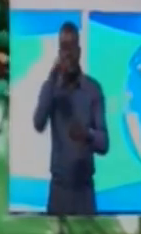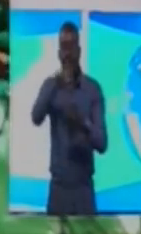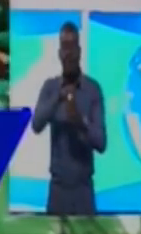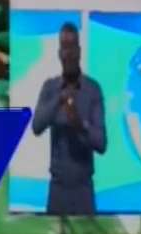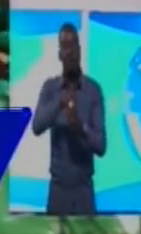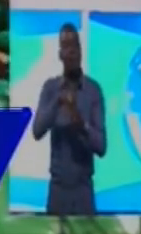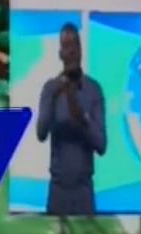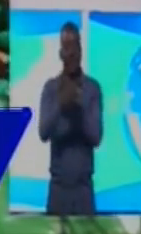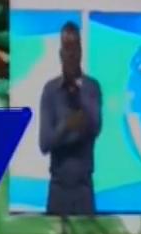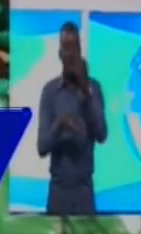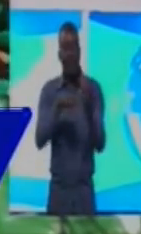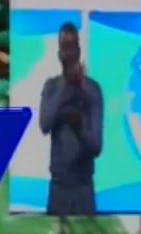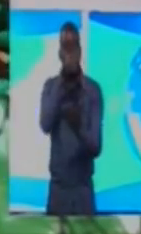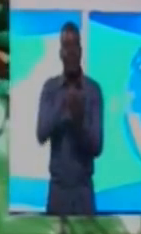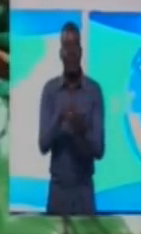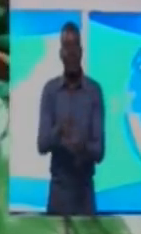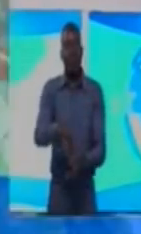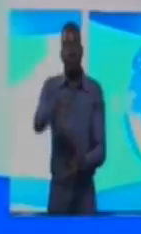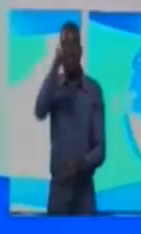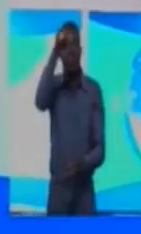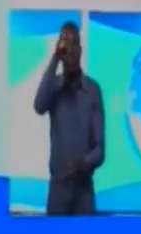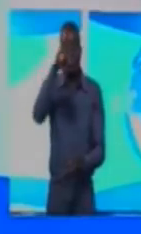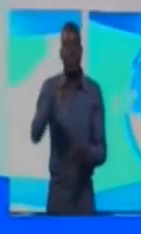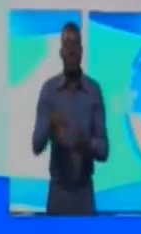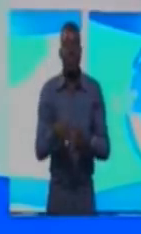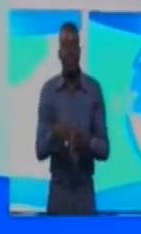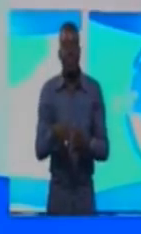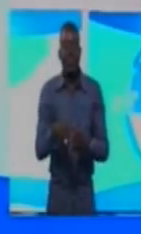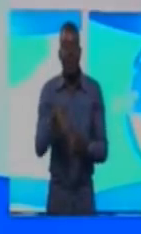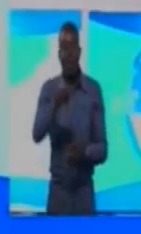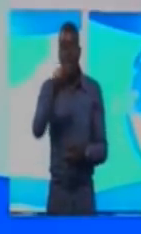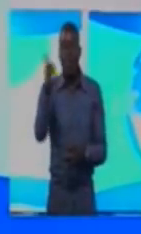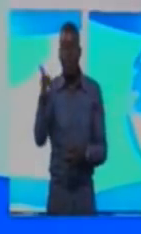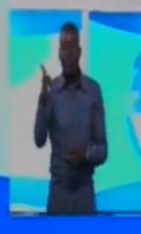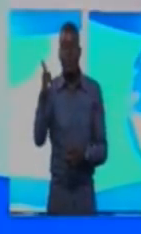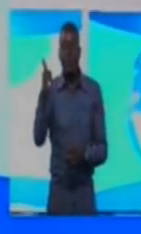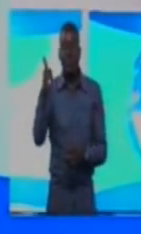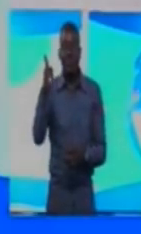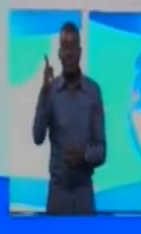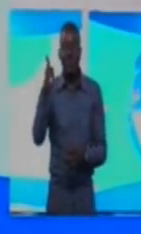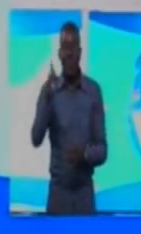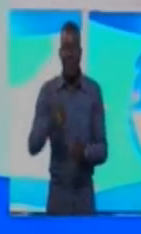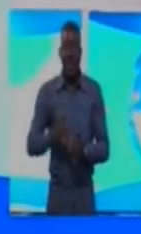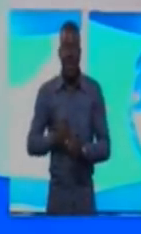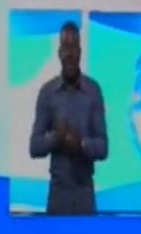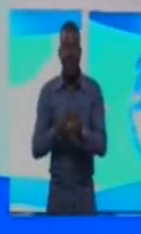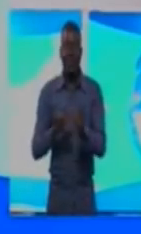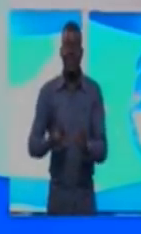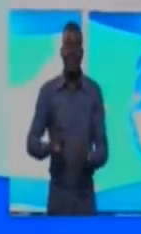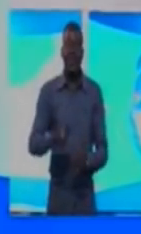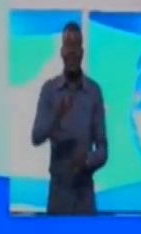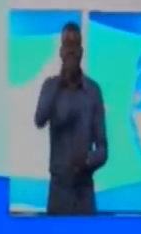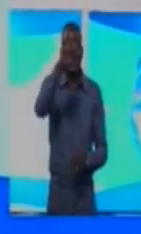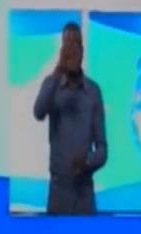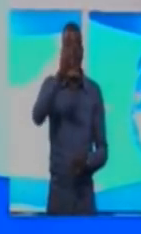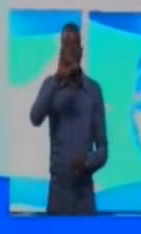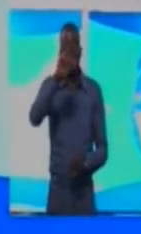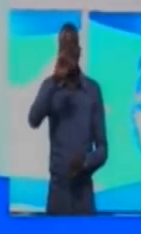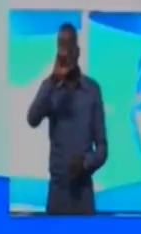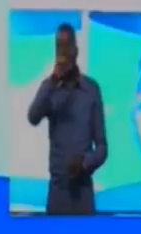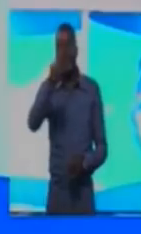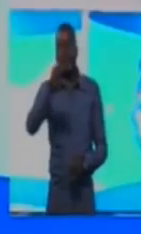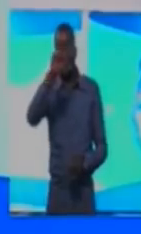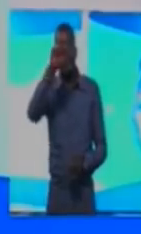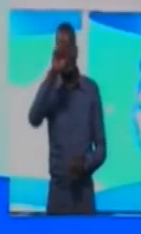du centre-nord et du plateau central. Autre point de l'actualité, la compagnie aérienne LISA Transport